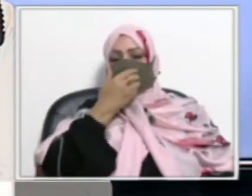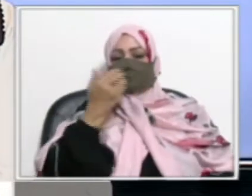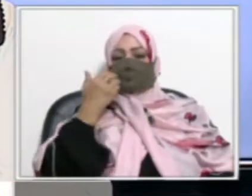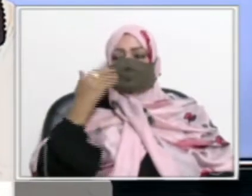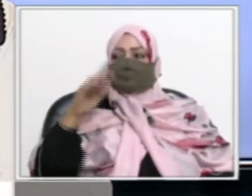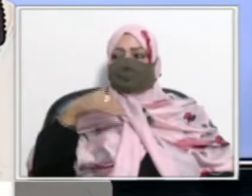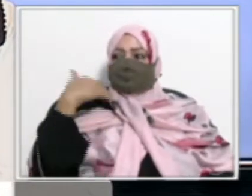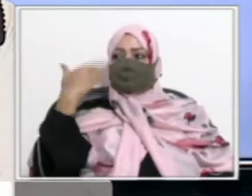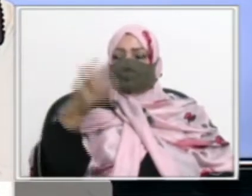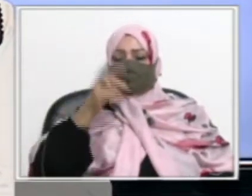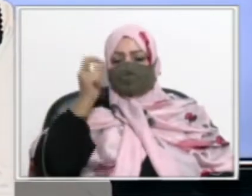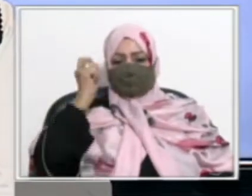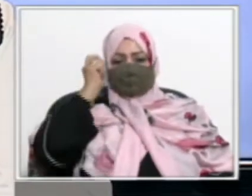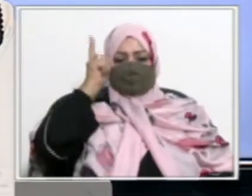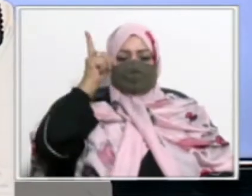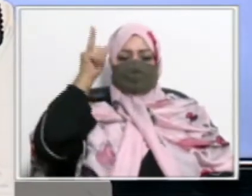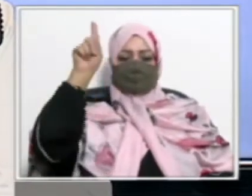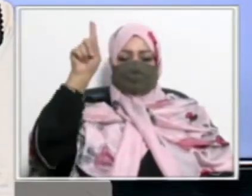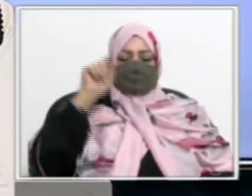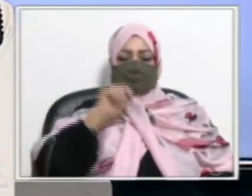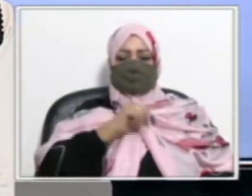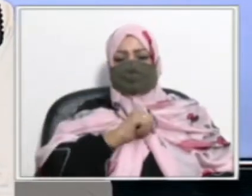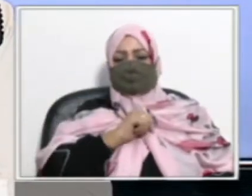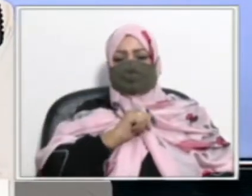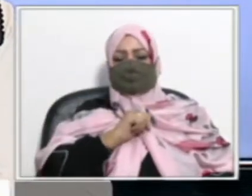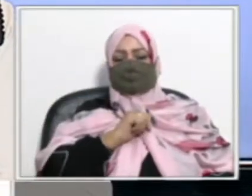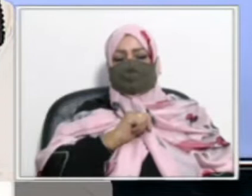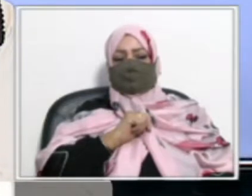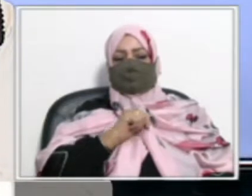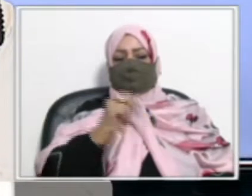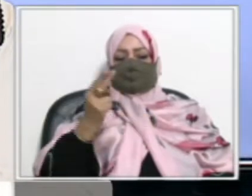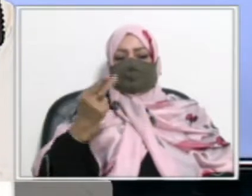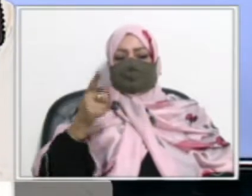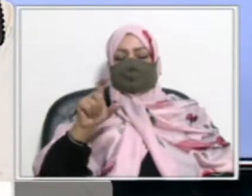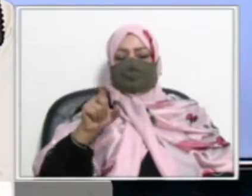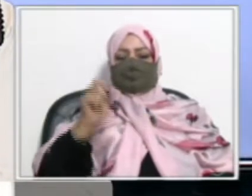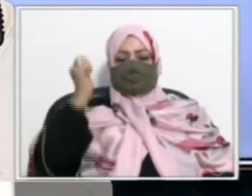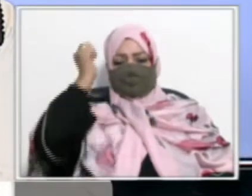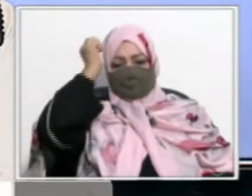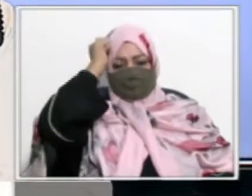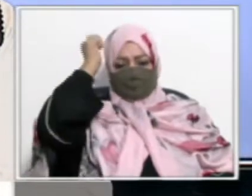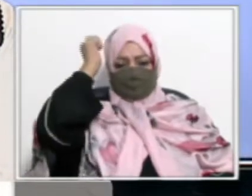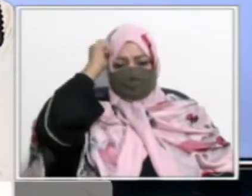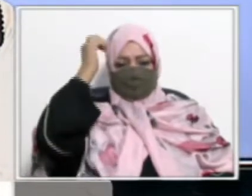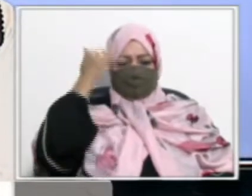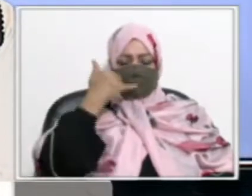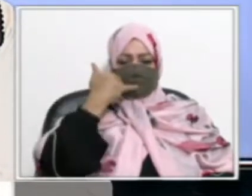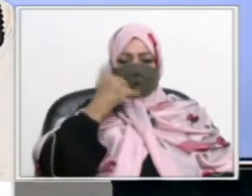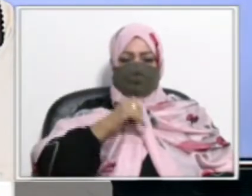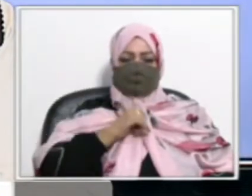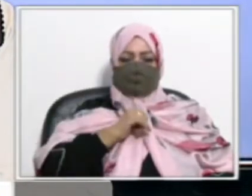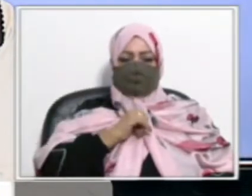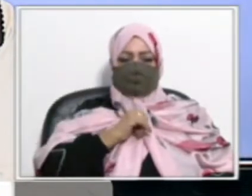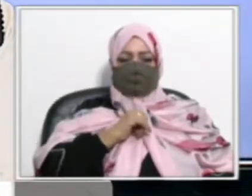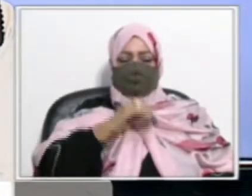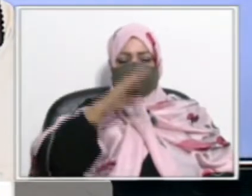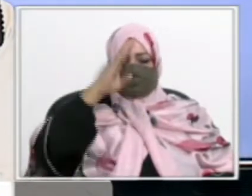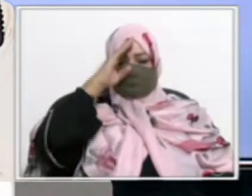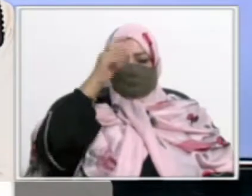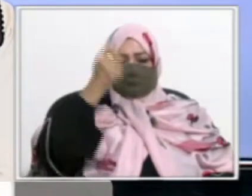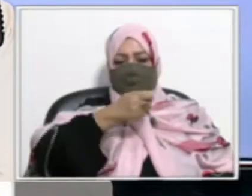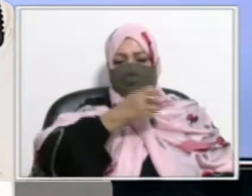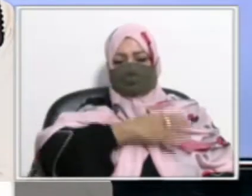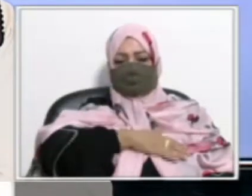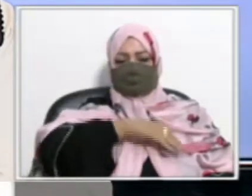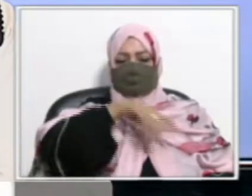السلام عليكم. وعليكم السلام ورحمة الله وبركاته. كيف حالك الشيخ باهر؟ الله يبارك فيك. والله شيخ عندي سؤالين